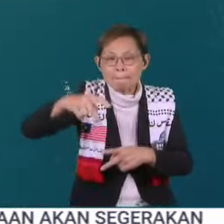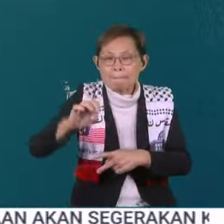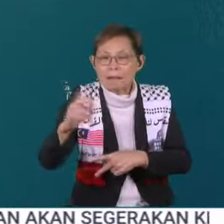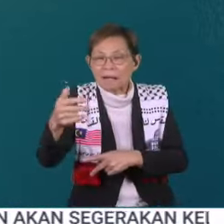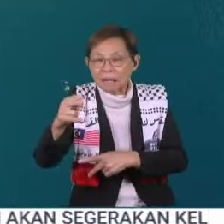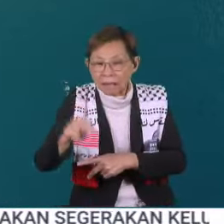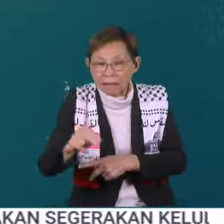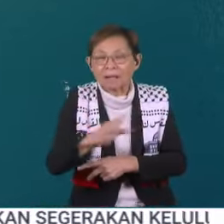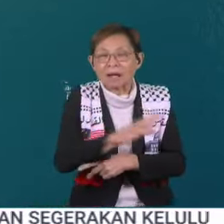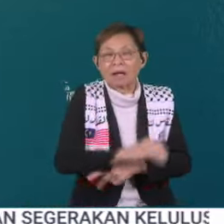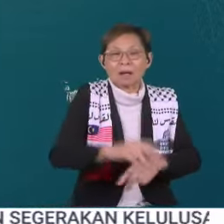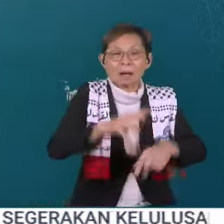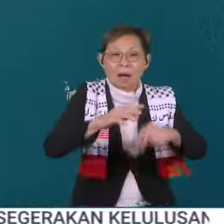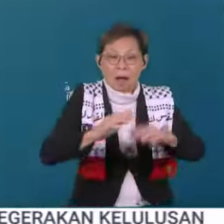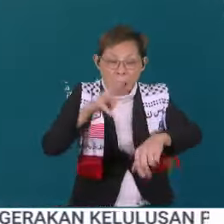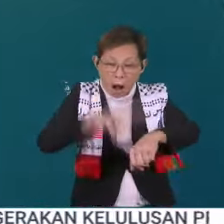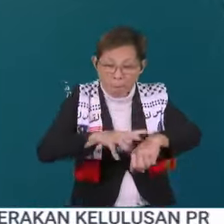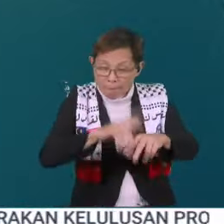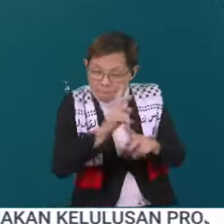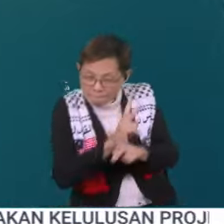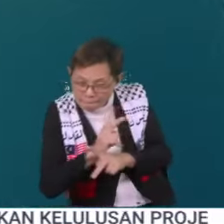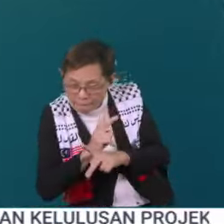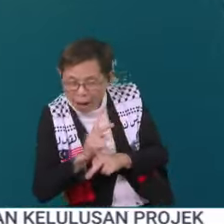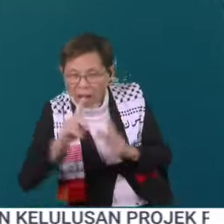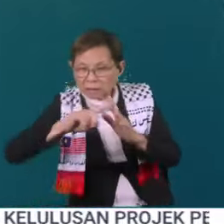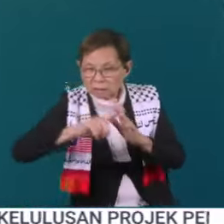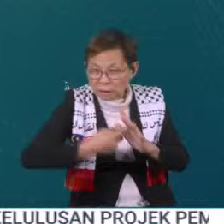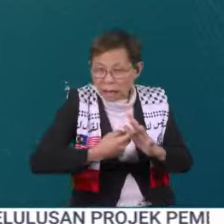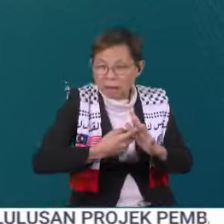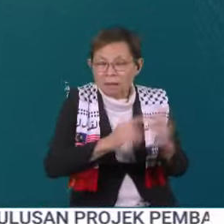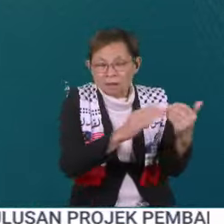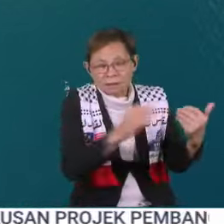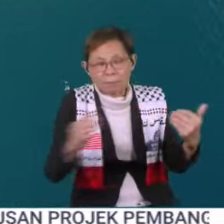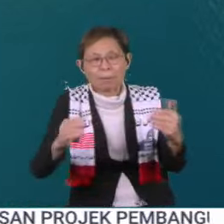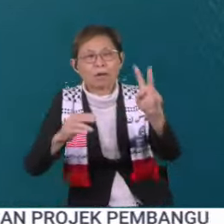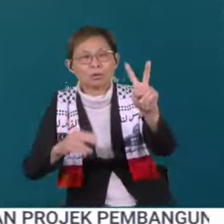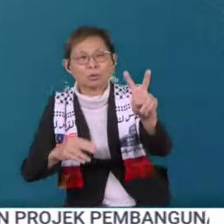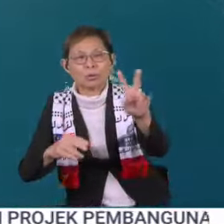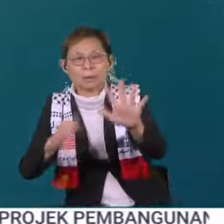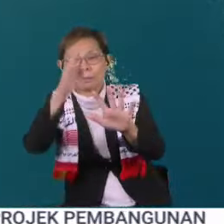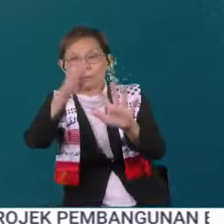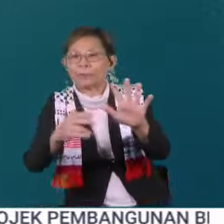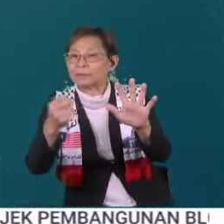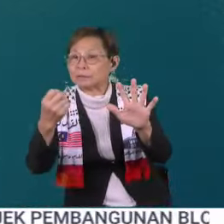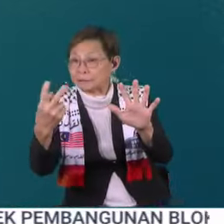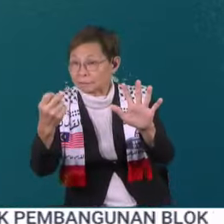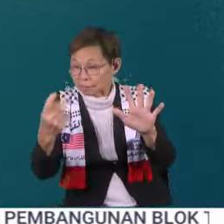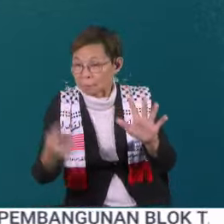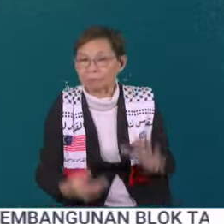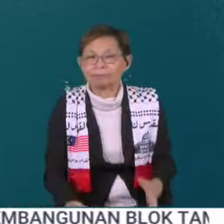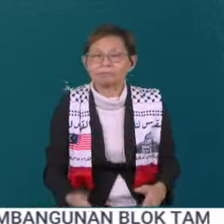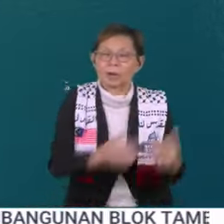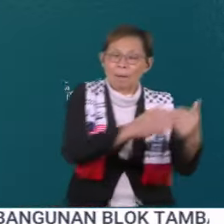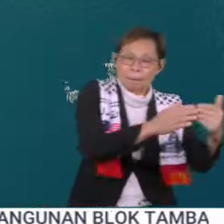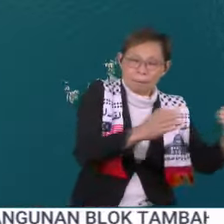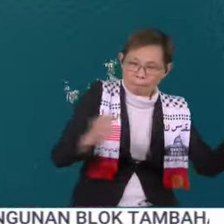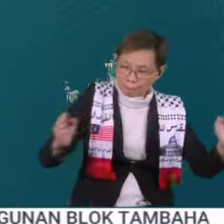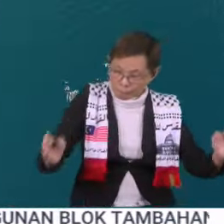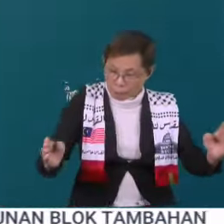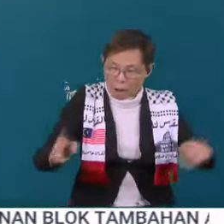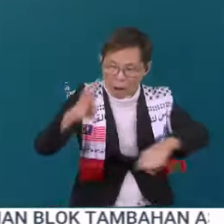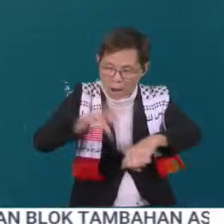hujan berterusan peringkat waspada dijangka akan berkuat kuasa sehingga 25 Disember nanti. Jadi sepanjang